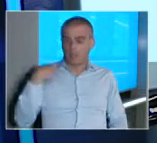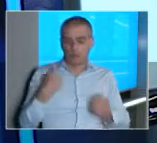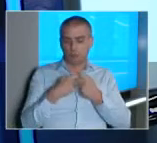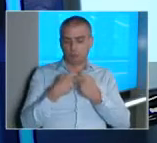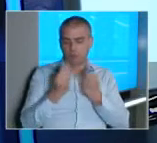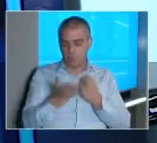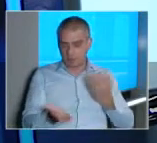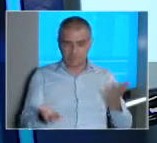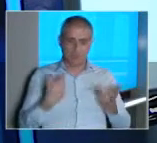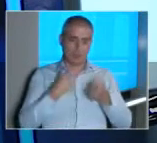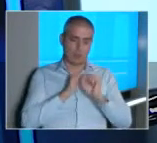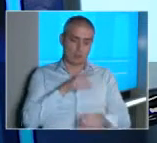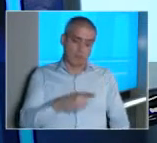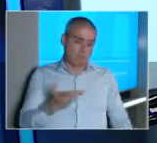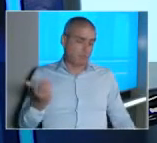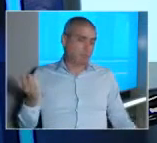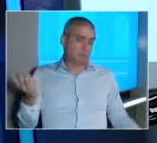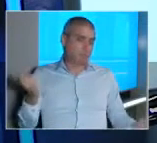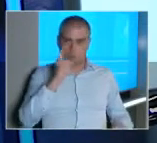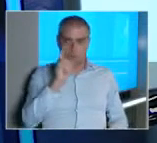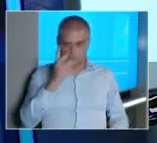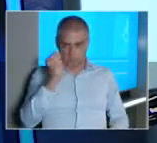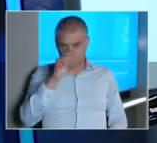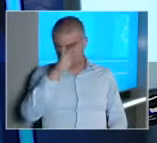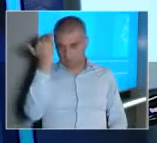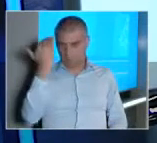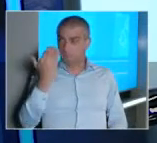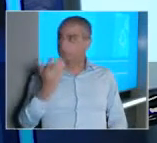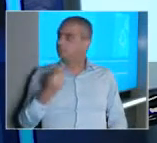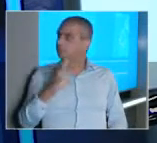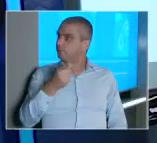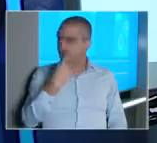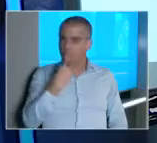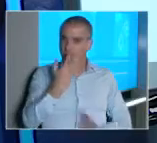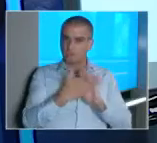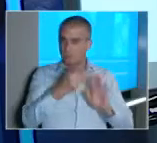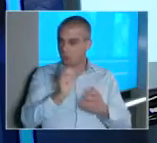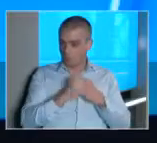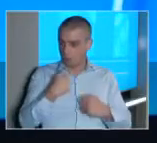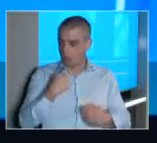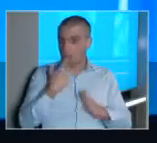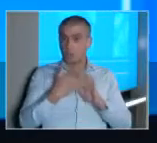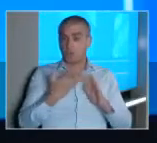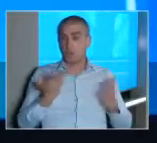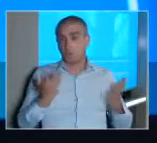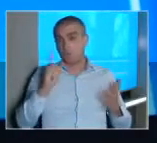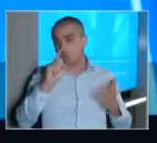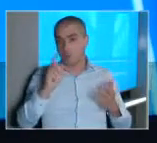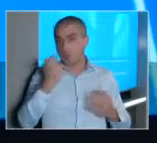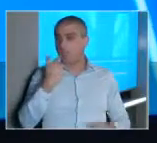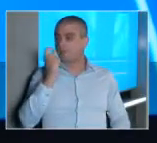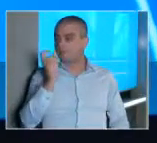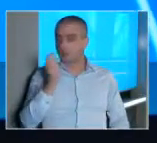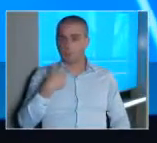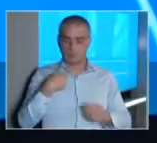שותף לזה, אני תומך בזה, אבל יכול להיות שקצת איבדנו את הפרופורציות? אם אתה היית אומר את זה, או אני הייתי אומר את זה, אז יכול להיות שזה היה רק מילה,